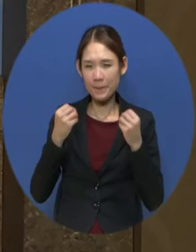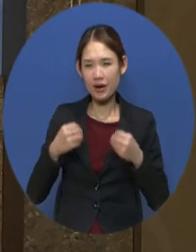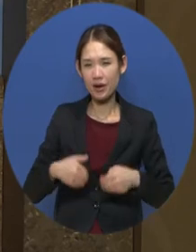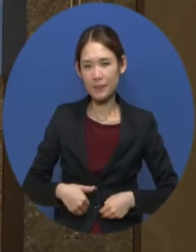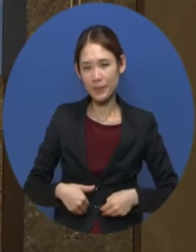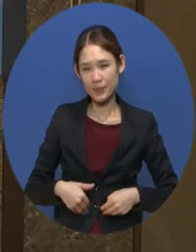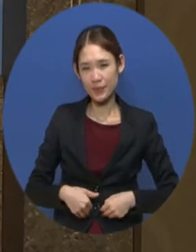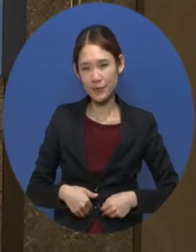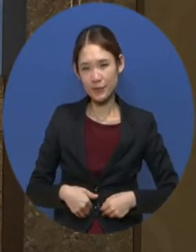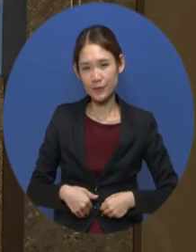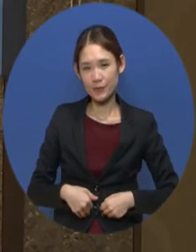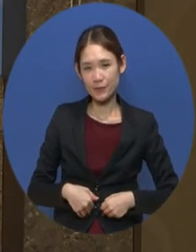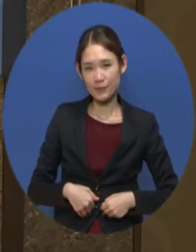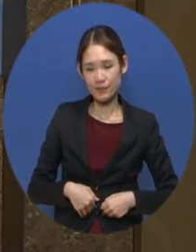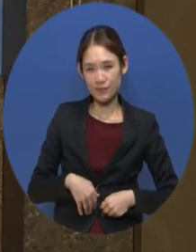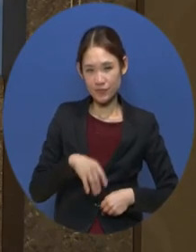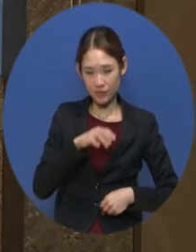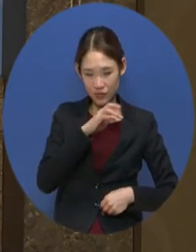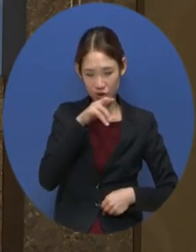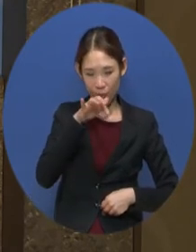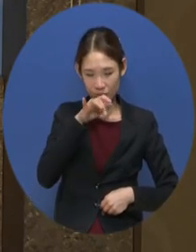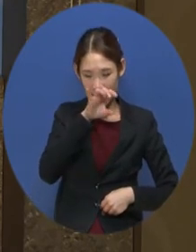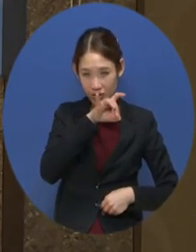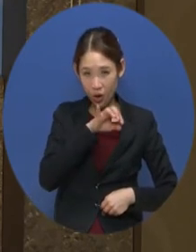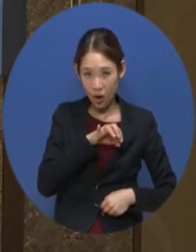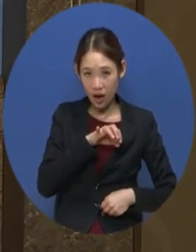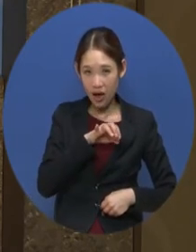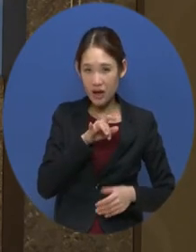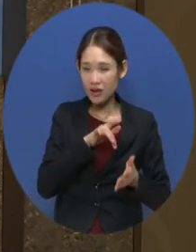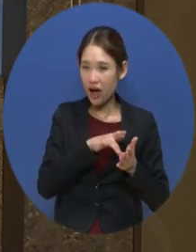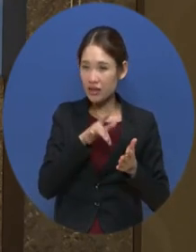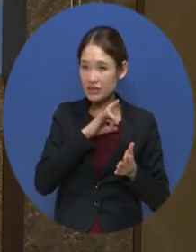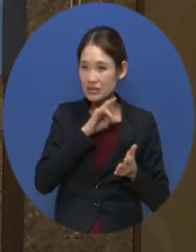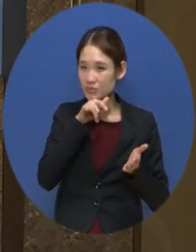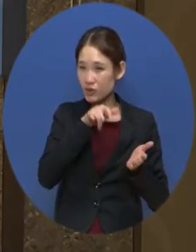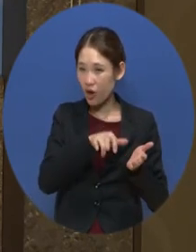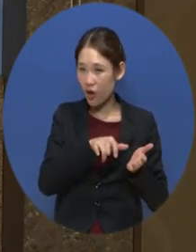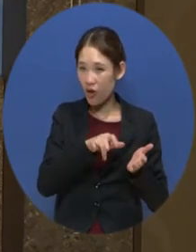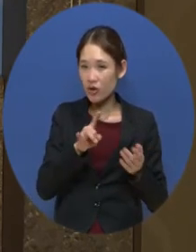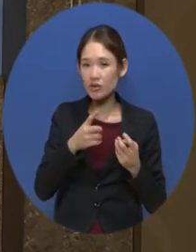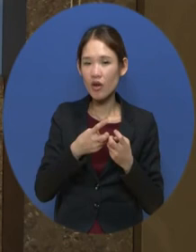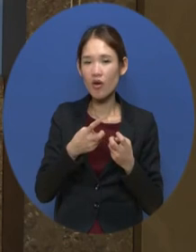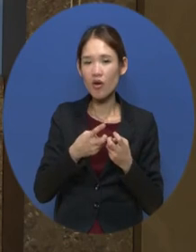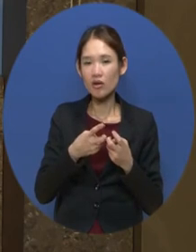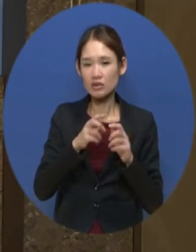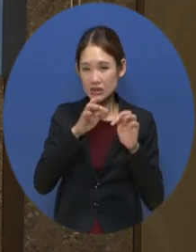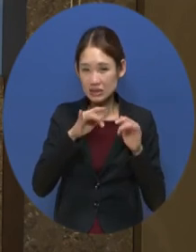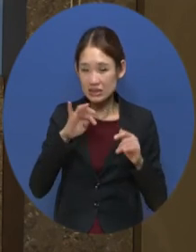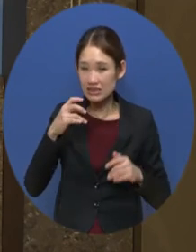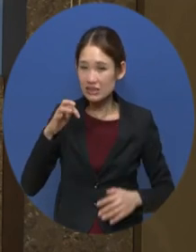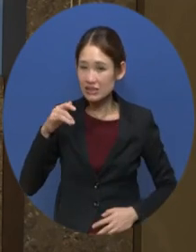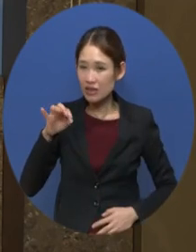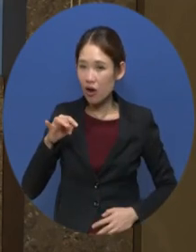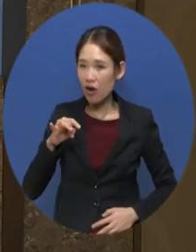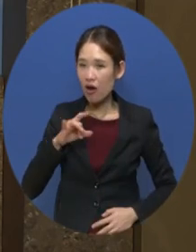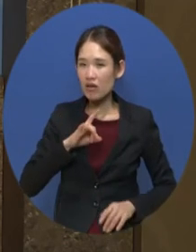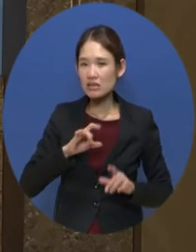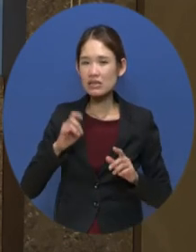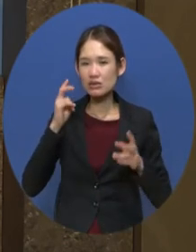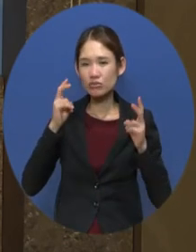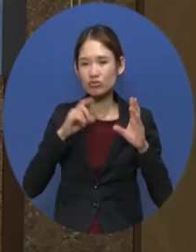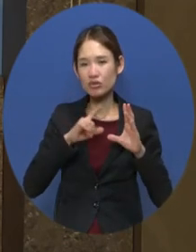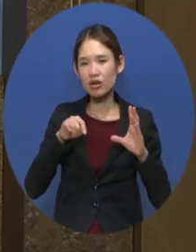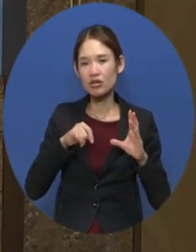하셨겠어요. 점자를 넣어야 된다. 최소한 약 이름이라도 알수 있도록 점자 스티커를 붙여야 된다. 심지어는 일부 업체에서는,